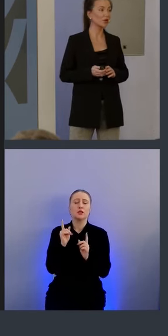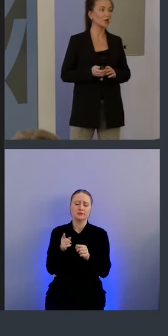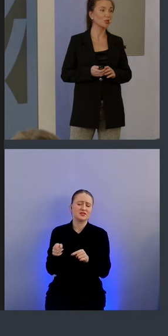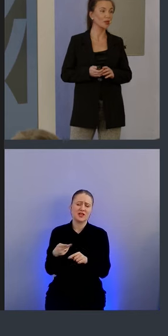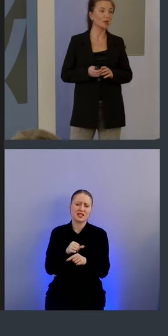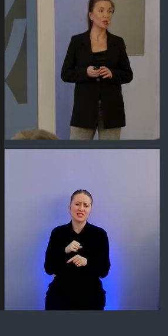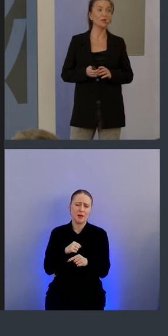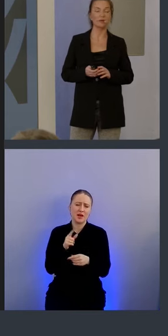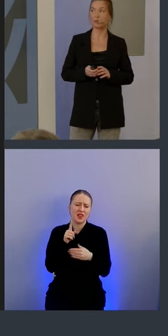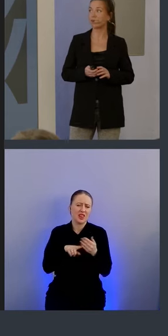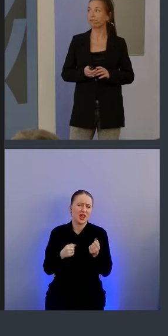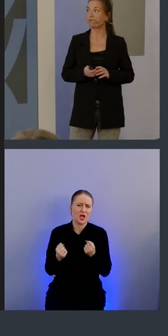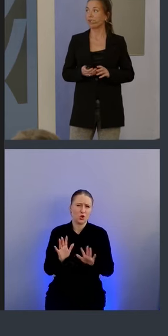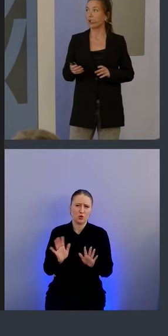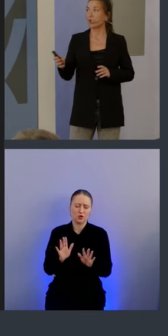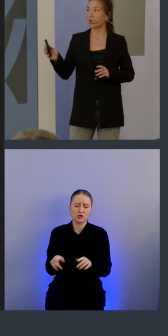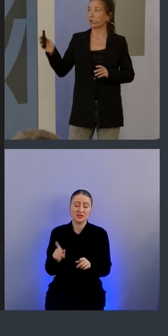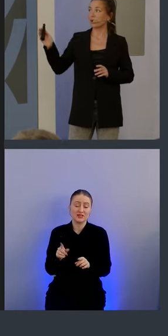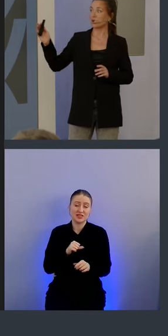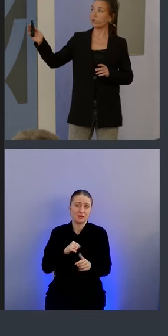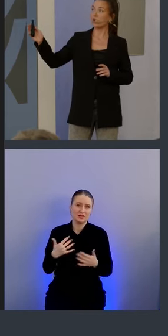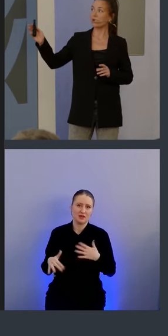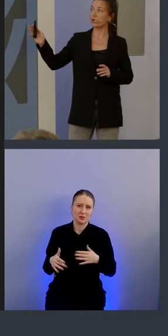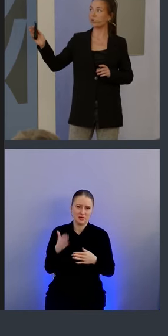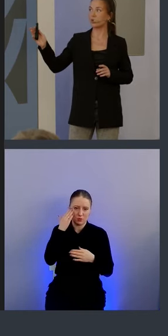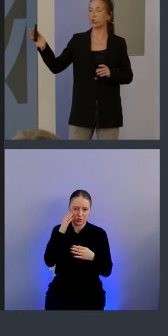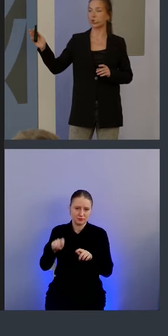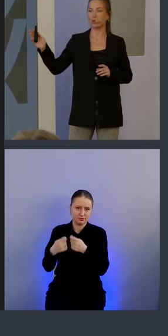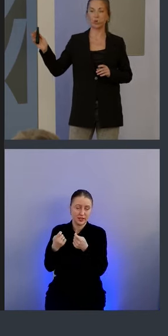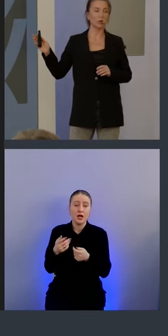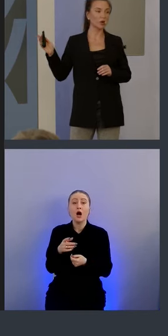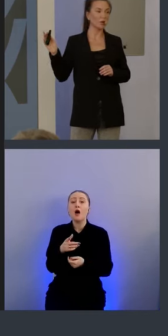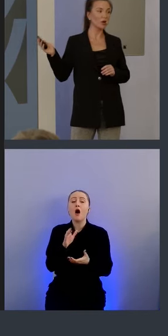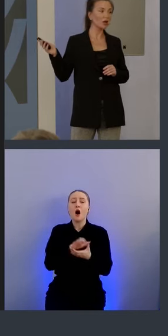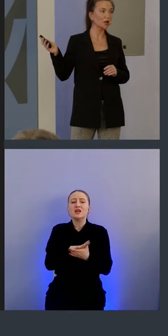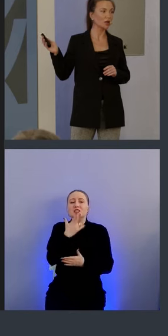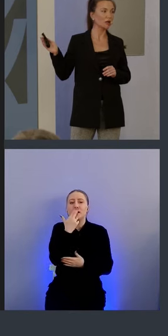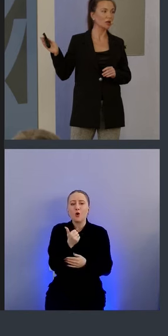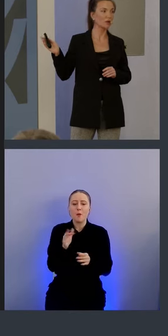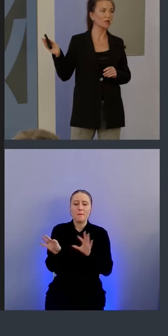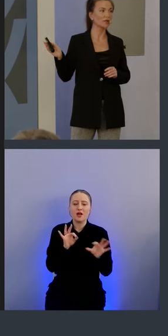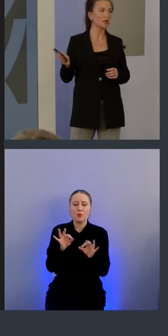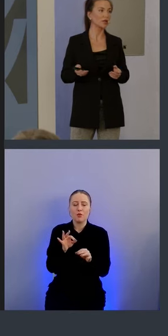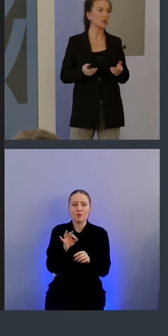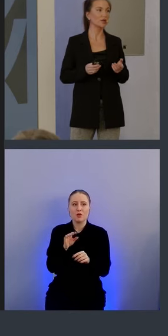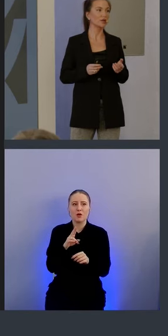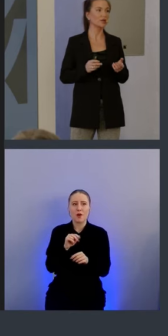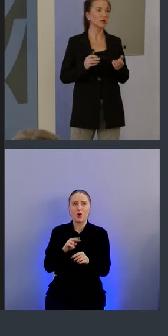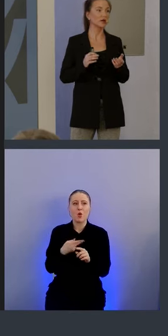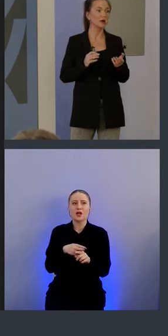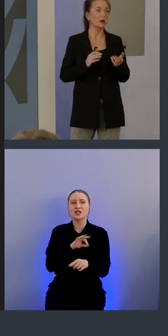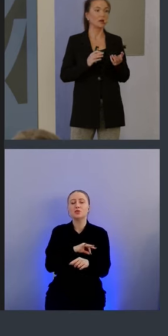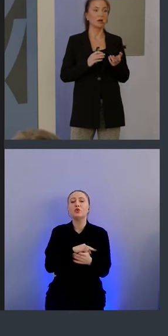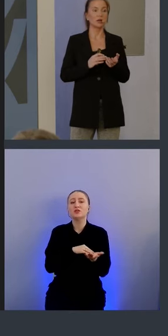самый ненадежный способ и уязвимый. Знакомые всем способы подбора пароля от аккаунта пользователя — это